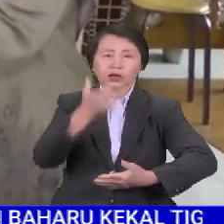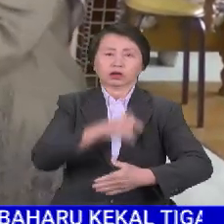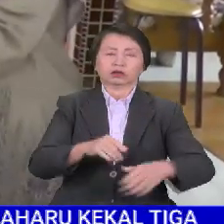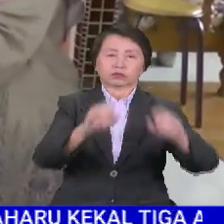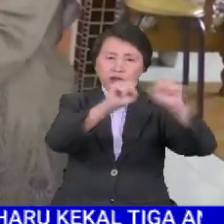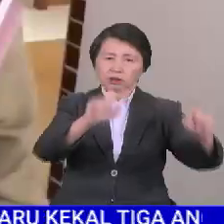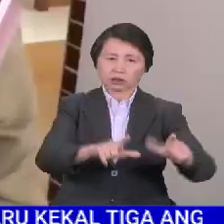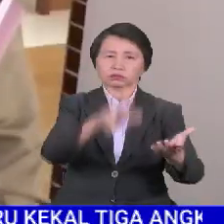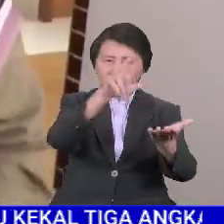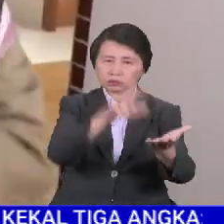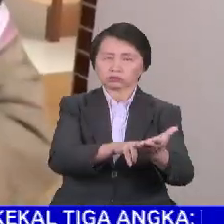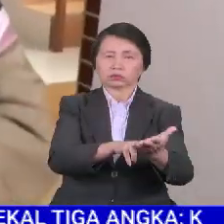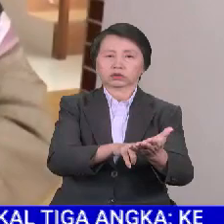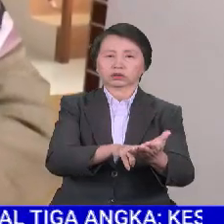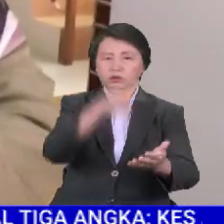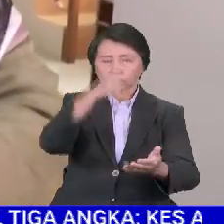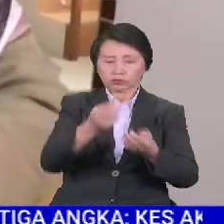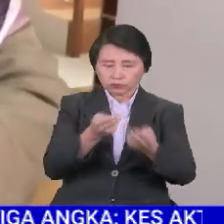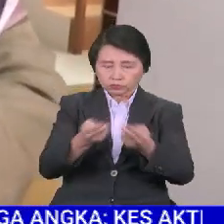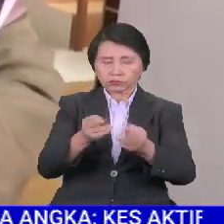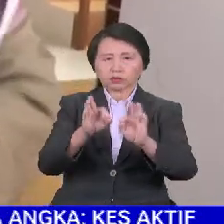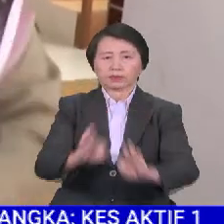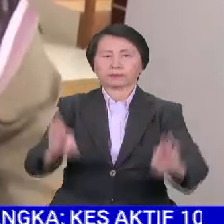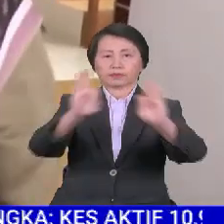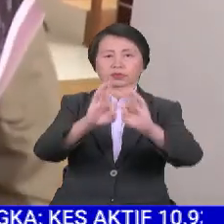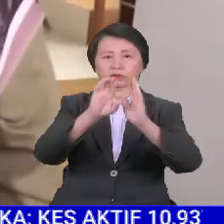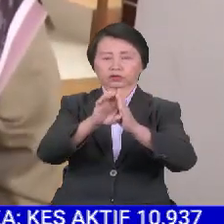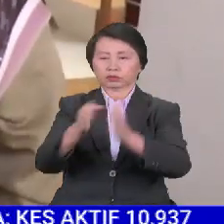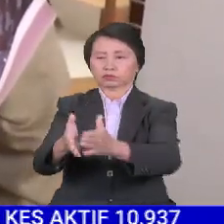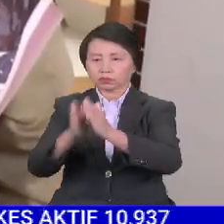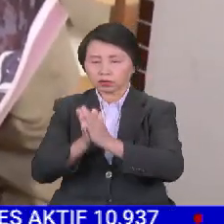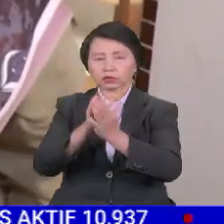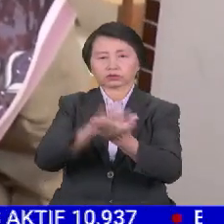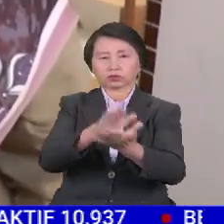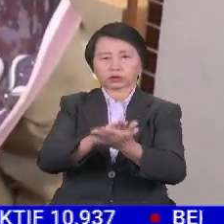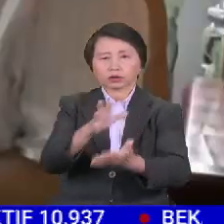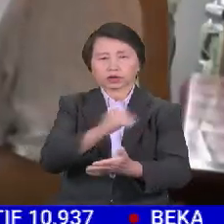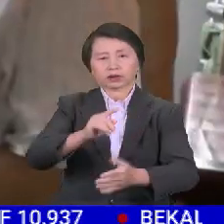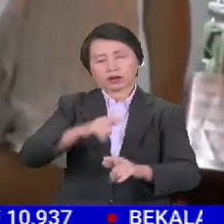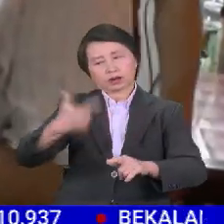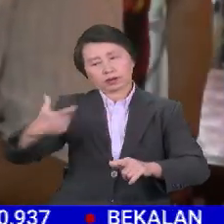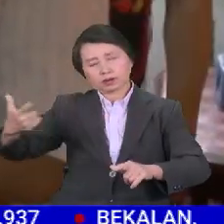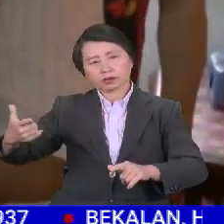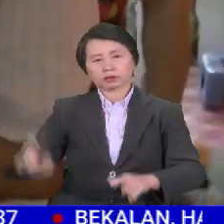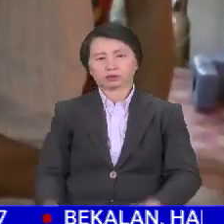itu satu-satunya dokumen diiktiraf bagi urusan penting seperti permohonan sekolah dan sebagainya.